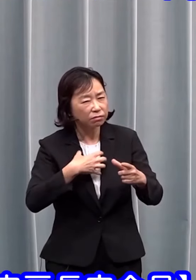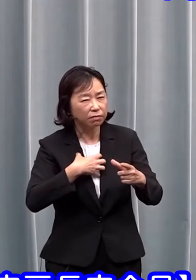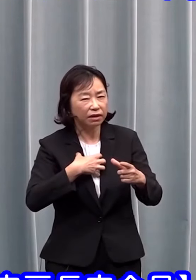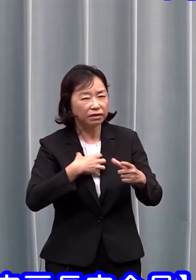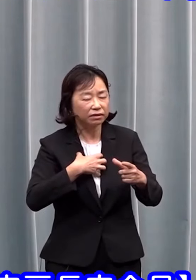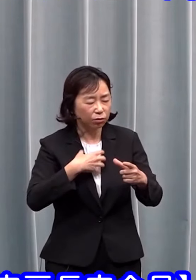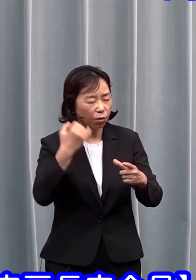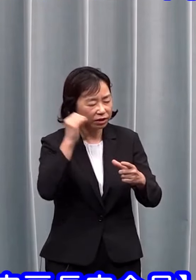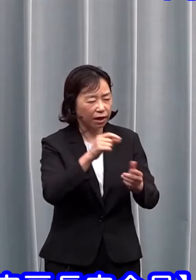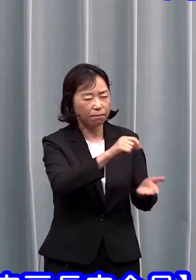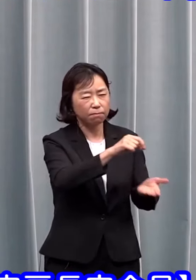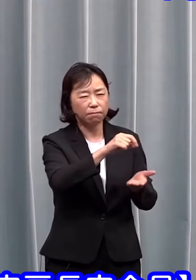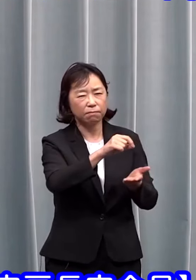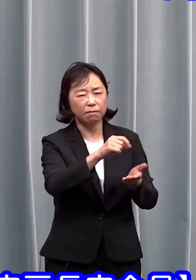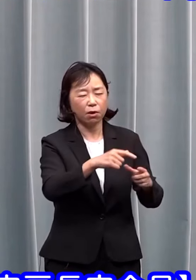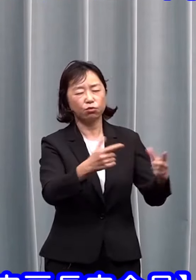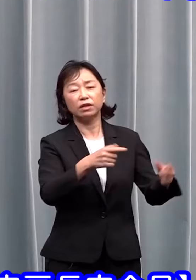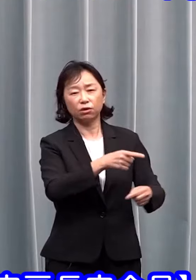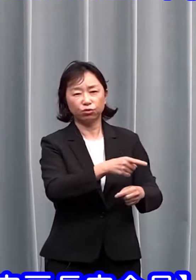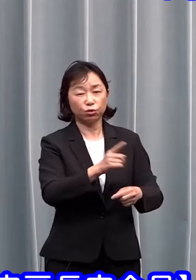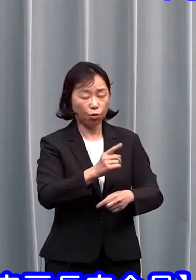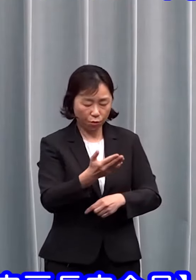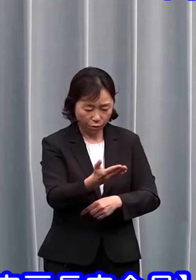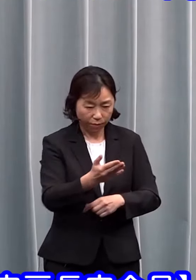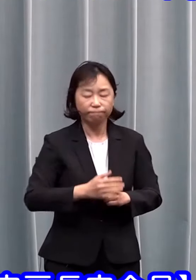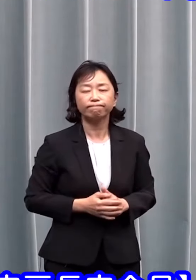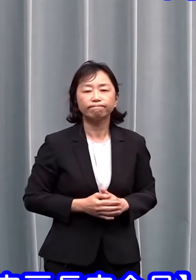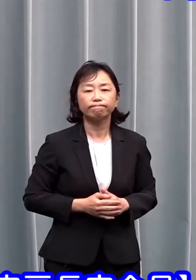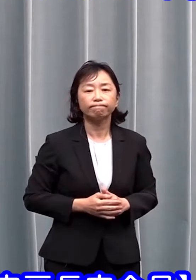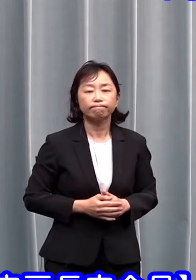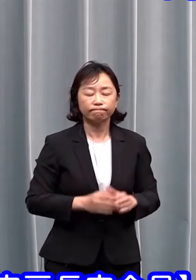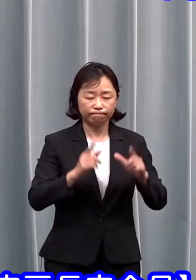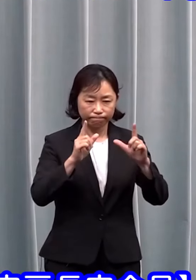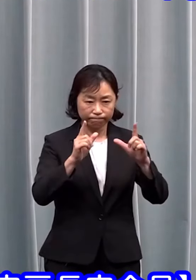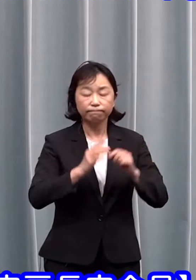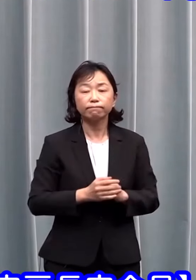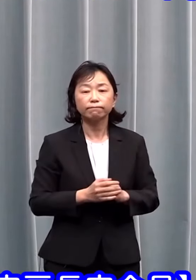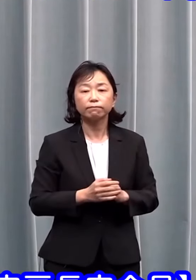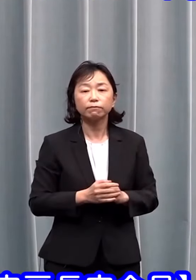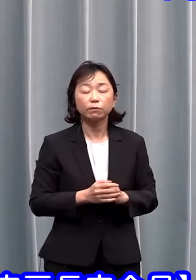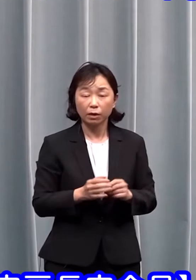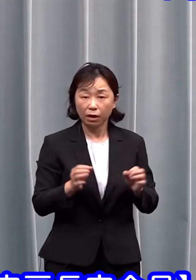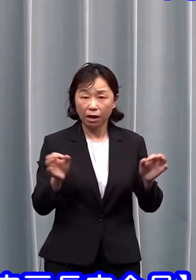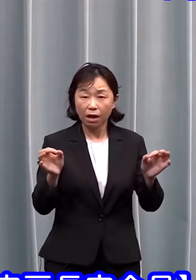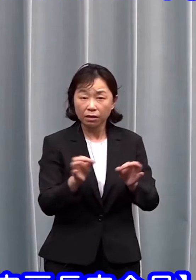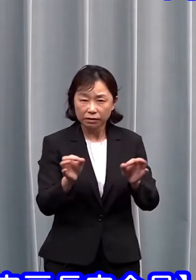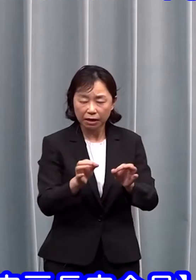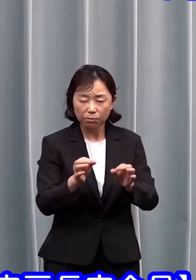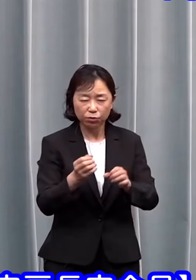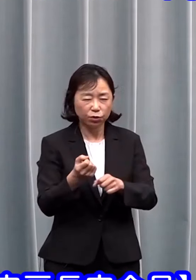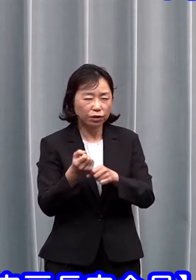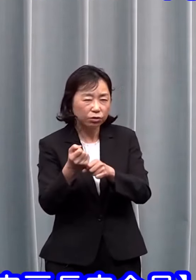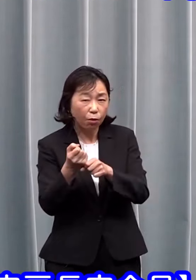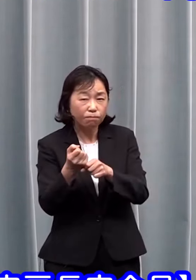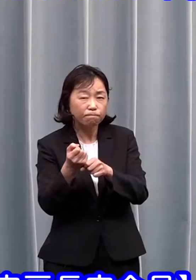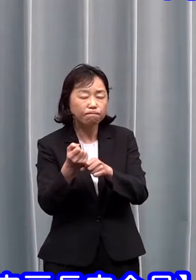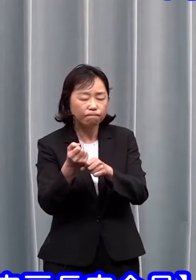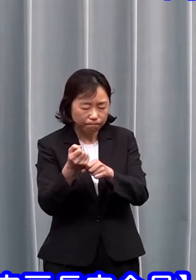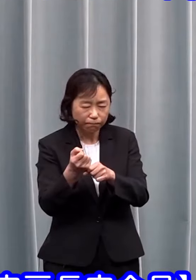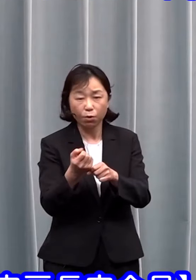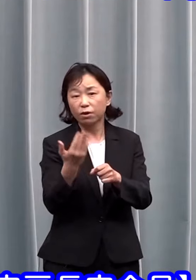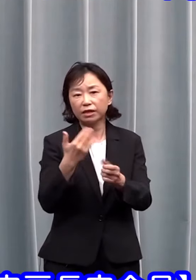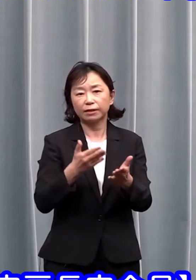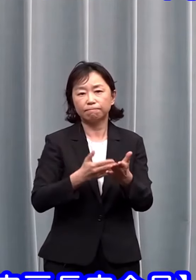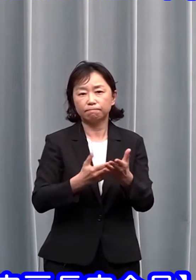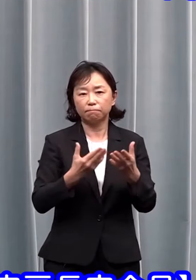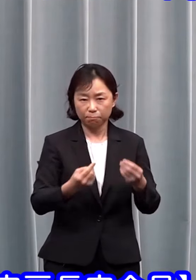がでしょうか。 はい、ギャンブル依存につきましては、先ほど申し上げた通り